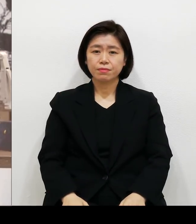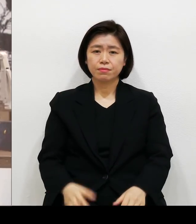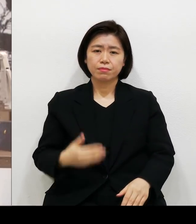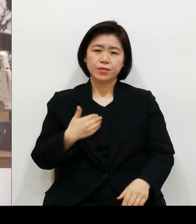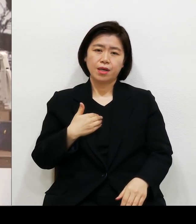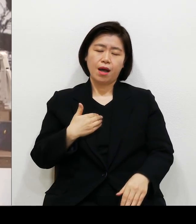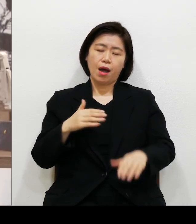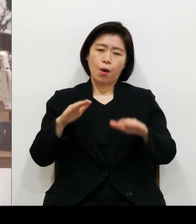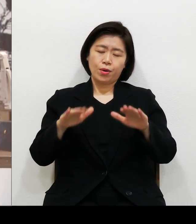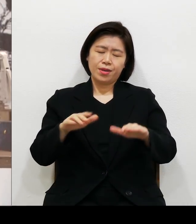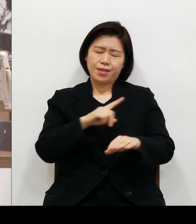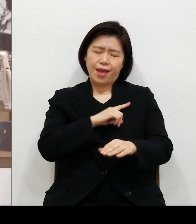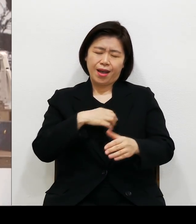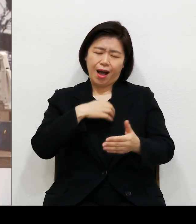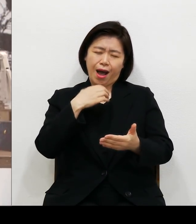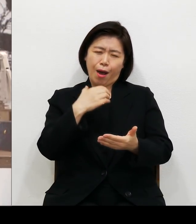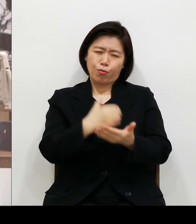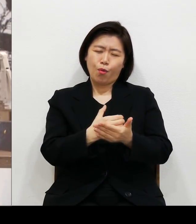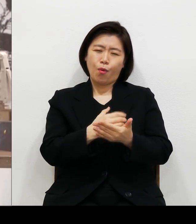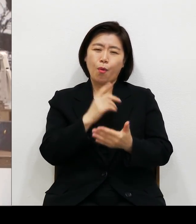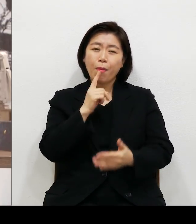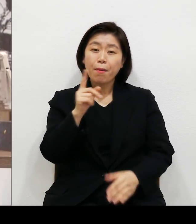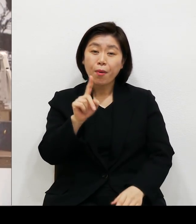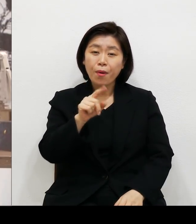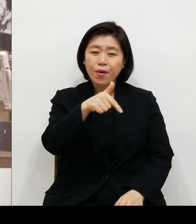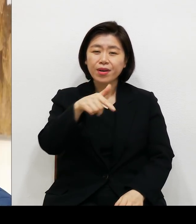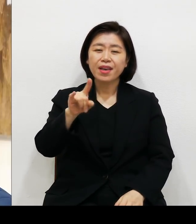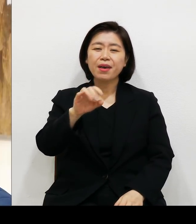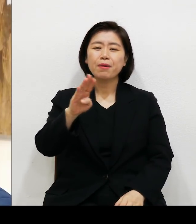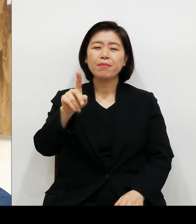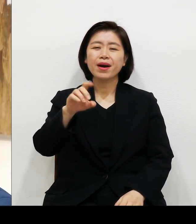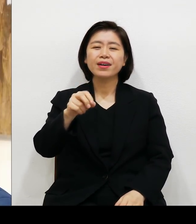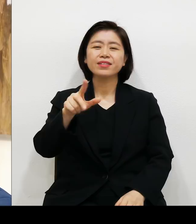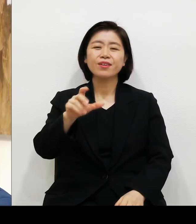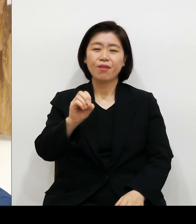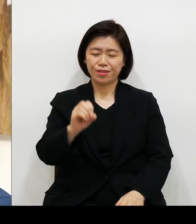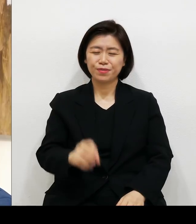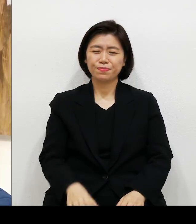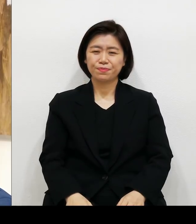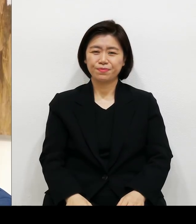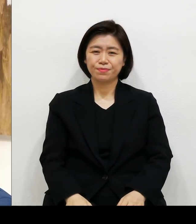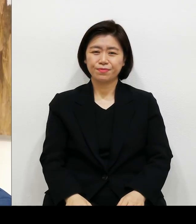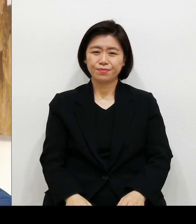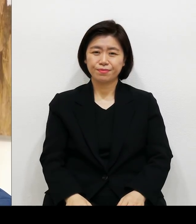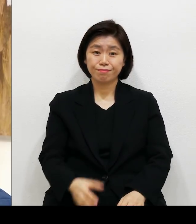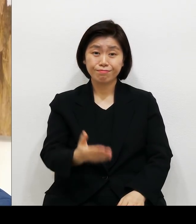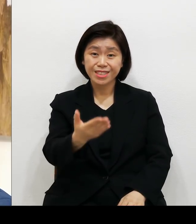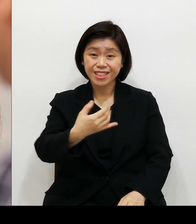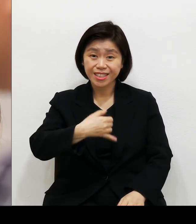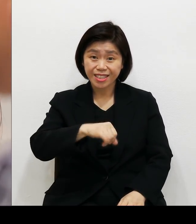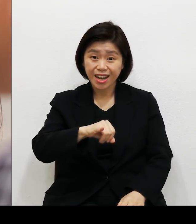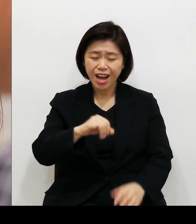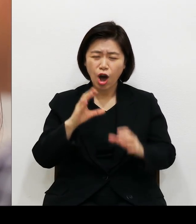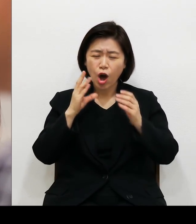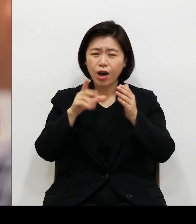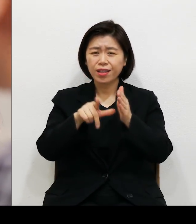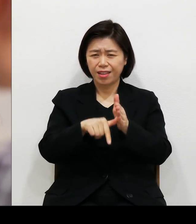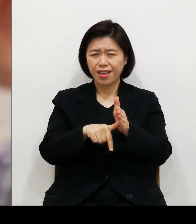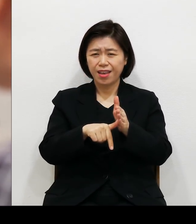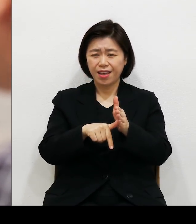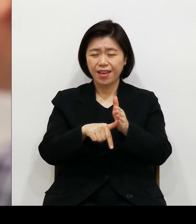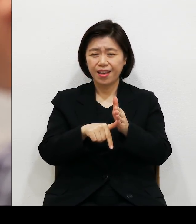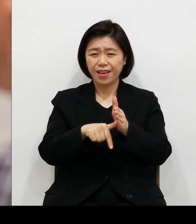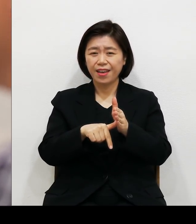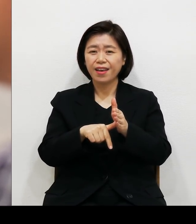오늘 가장 감동적이었던 말이 그 네. 깨방정입니다. 네, 맞아요, 맞아요. 사랑이가 어렸을 때 아빠